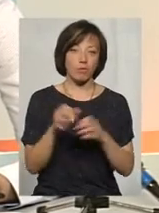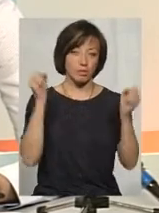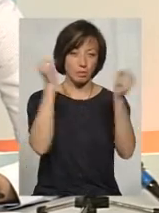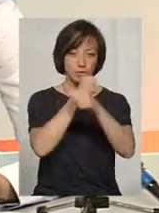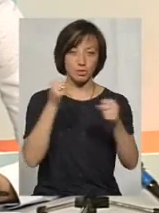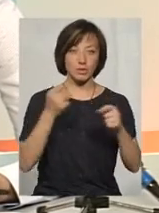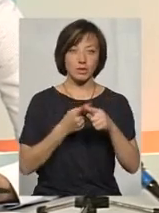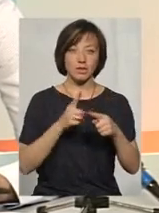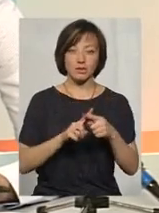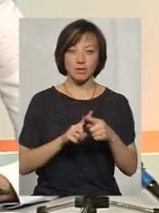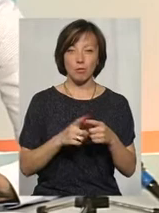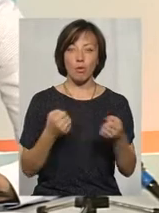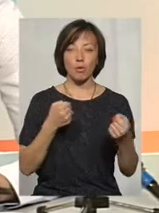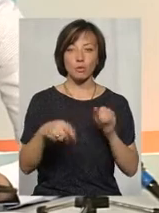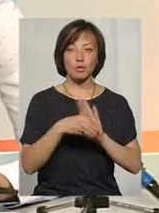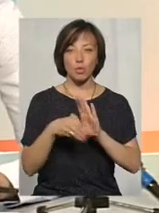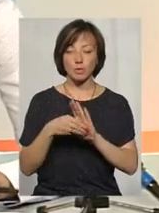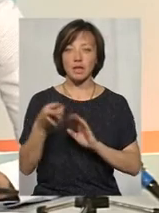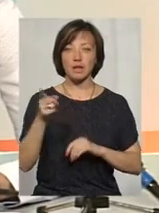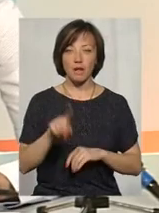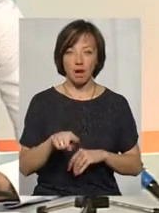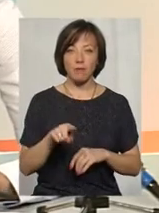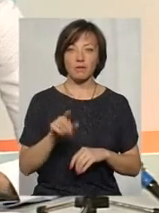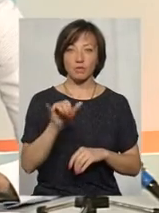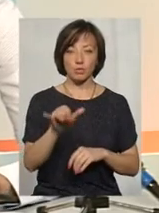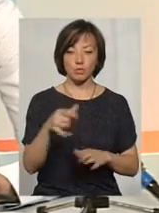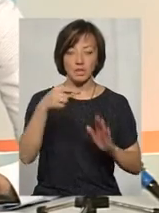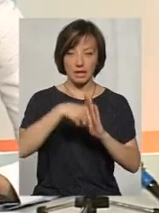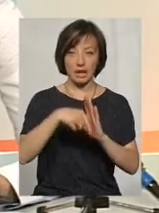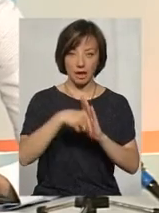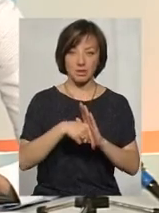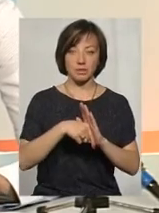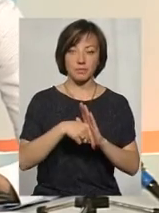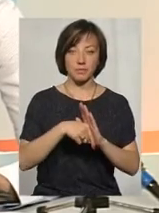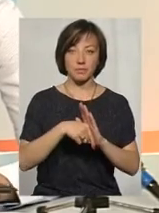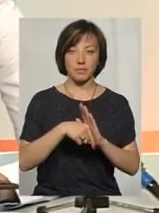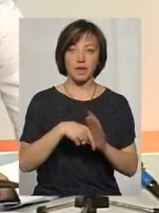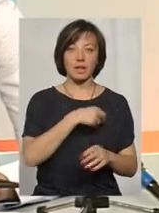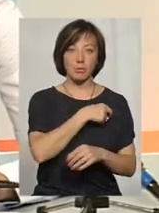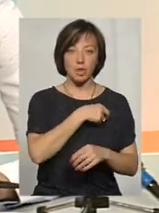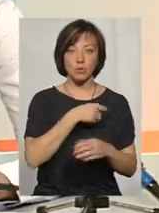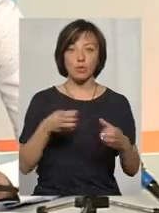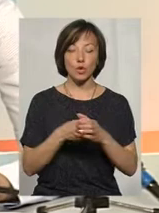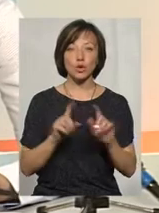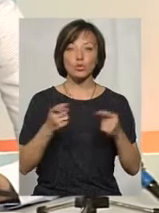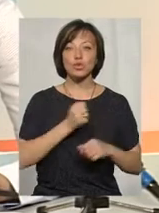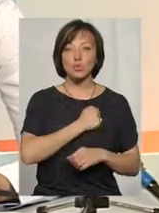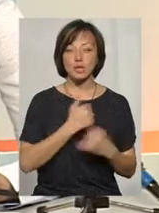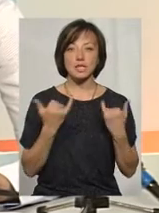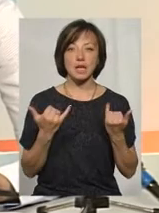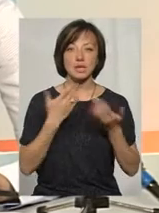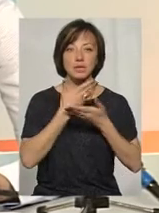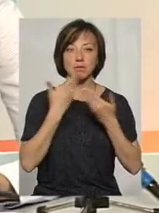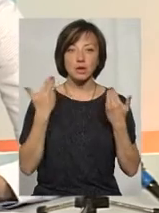профанації боротьби з корупцією навіть у всередині депутатського корпусу. І дуже шкода, що зараз